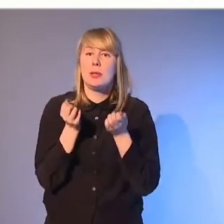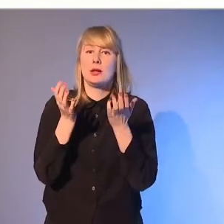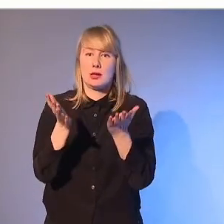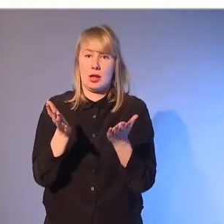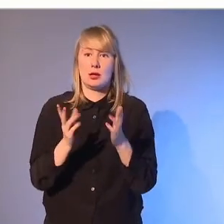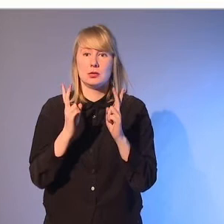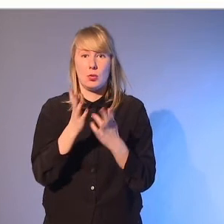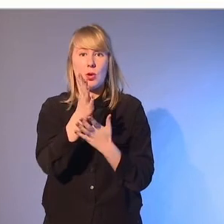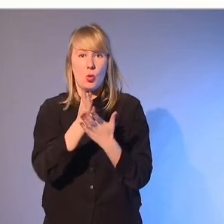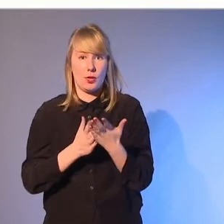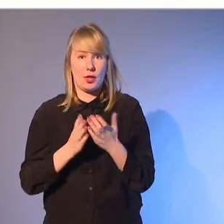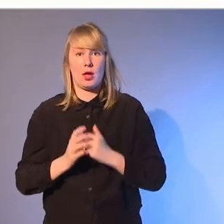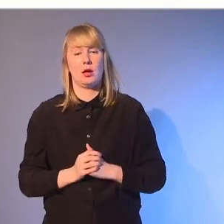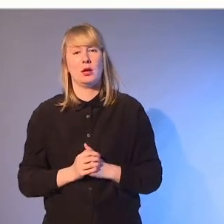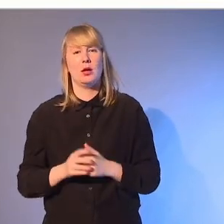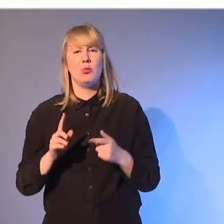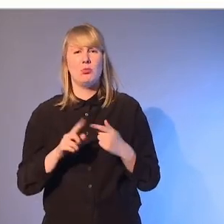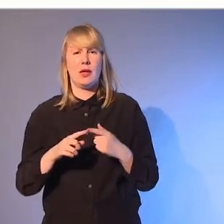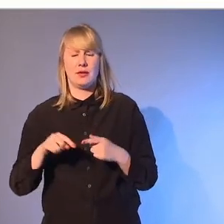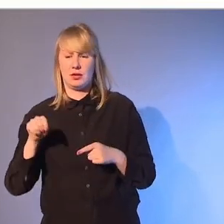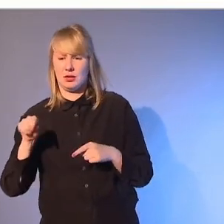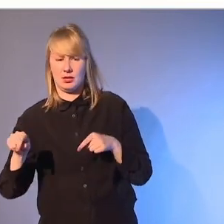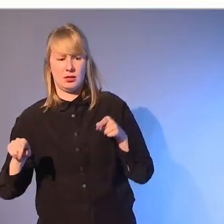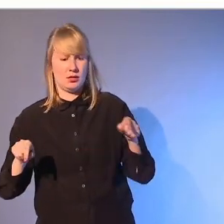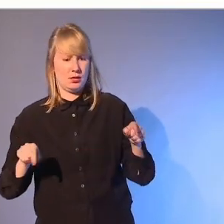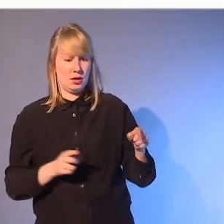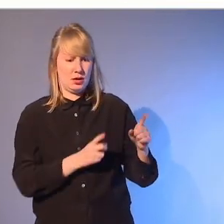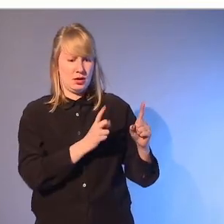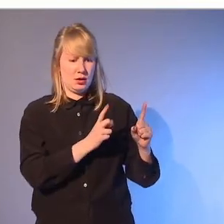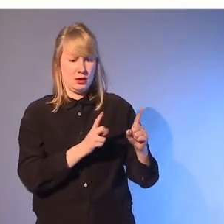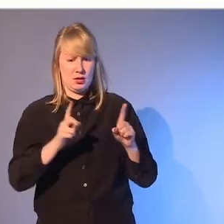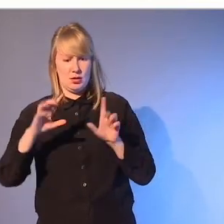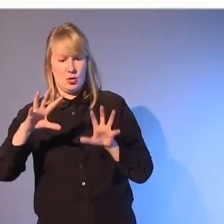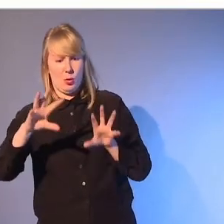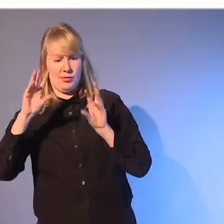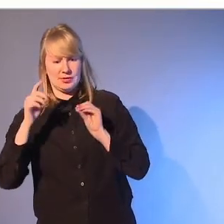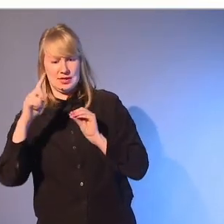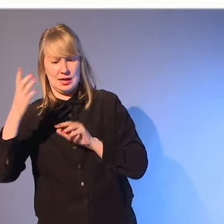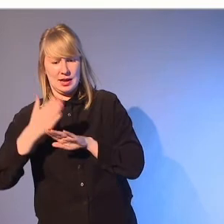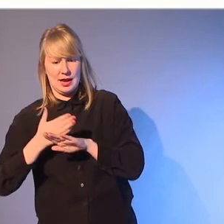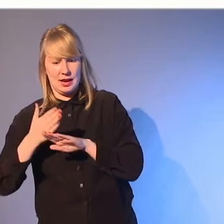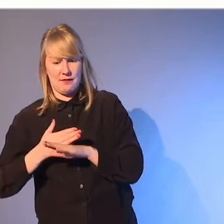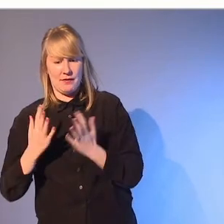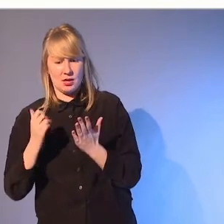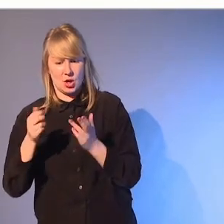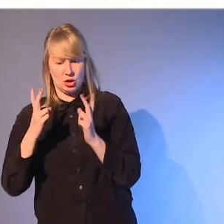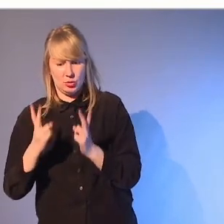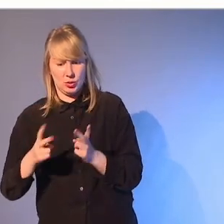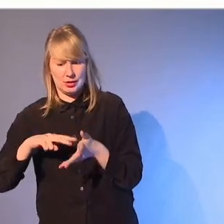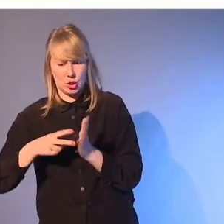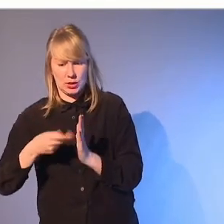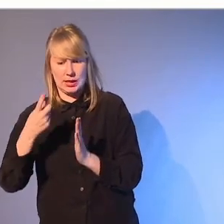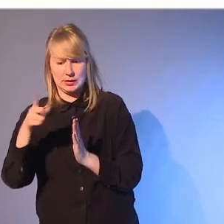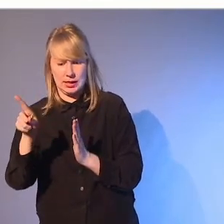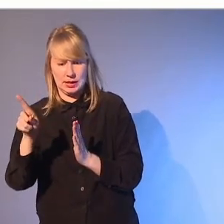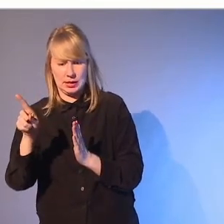måte, og så blir det krasj mellom oppfattelsen til elevene om hva de skal bruke teknologien